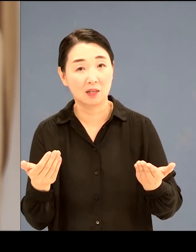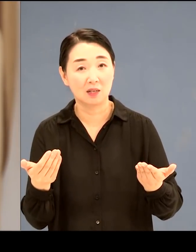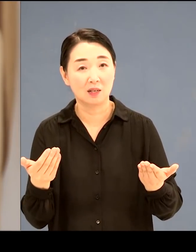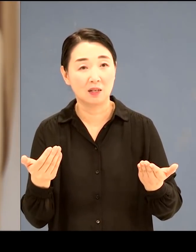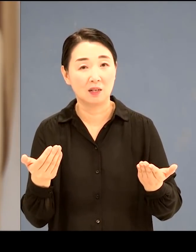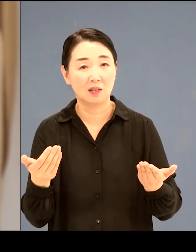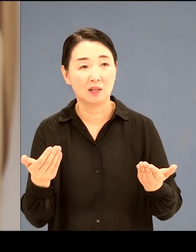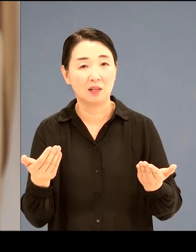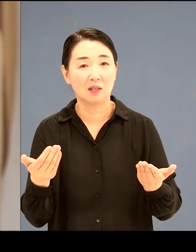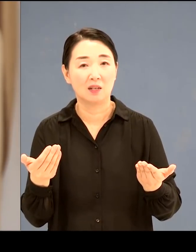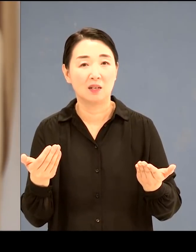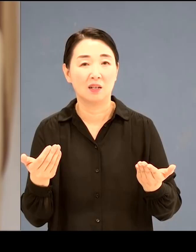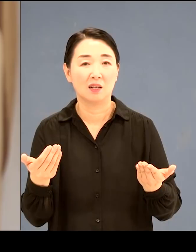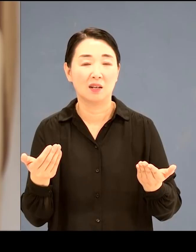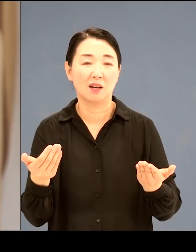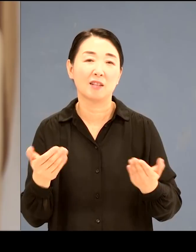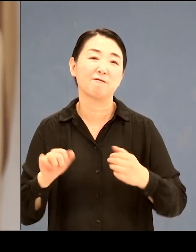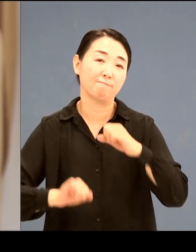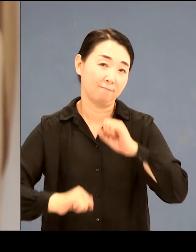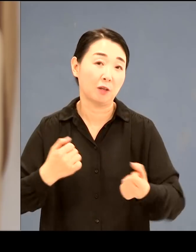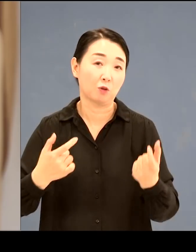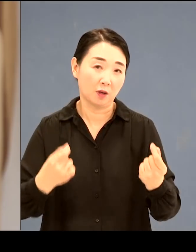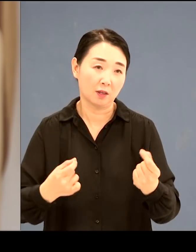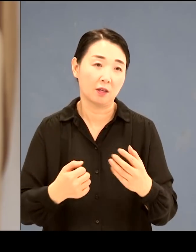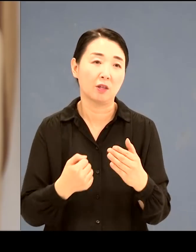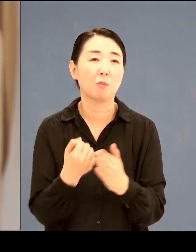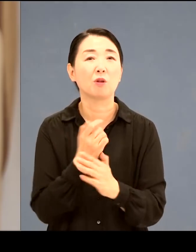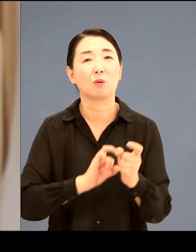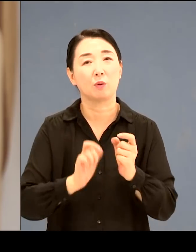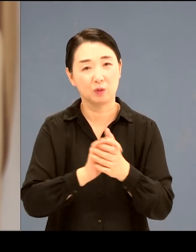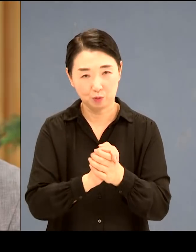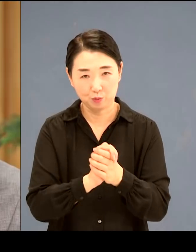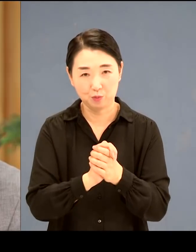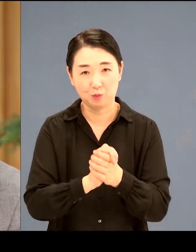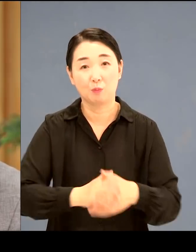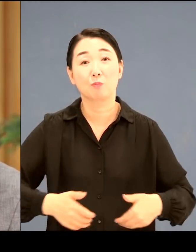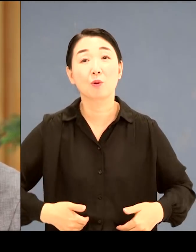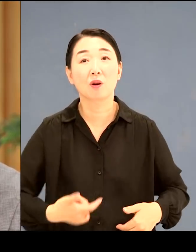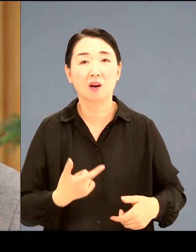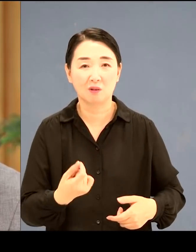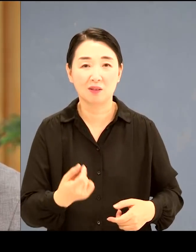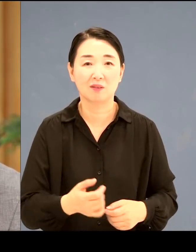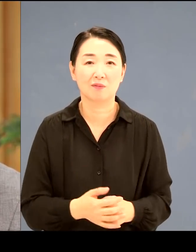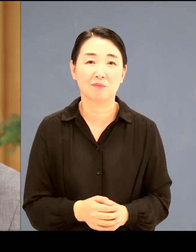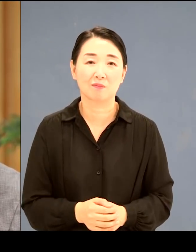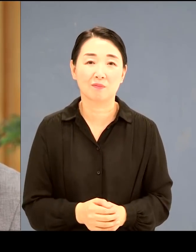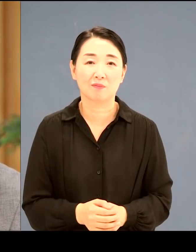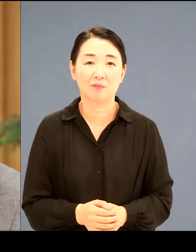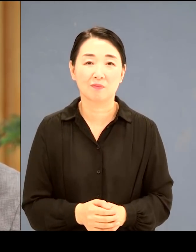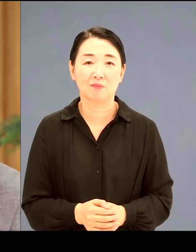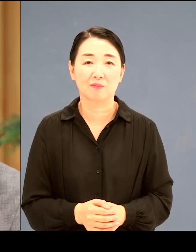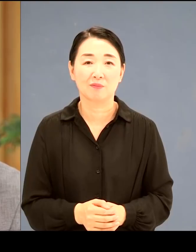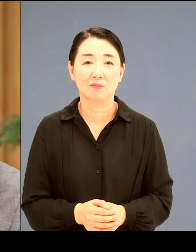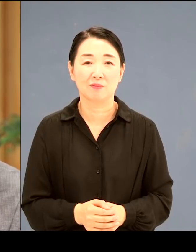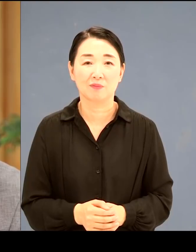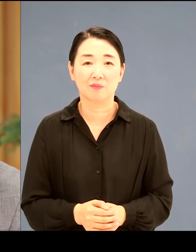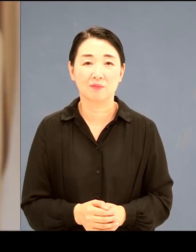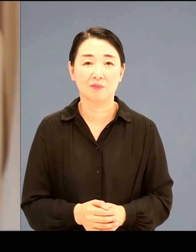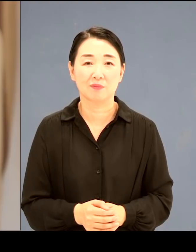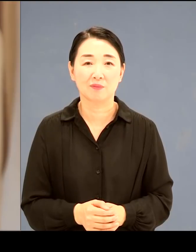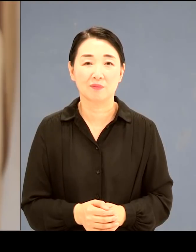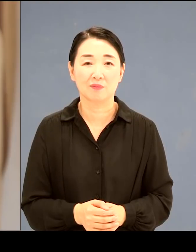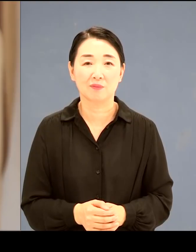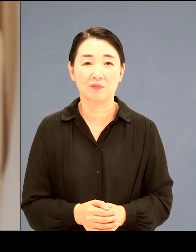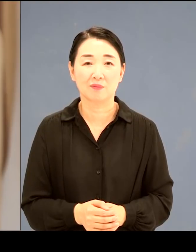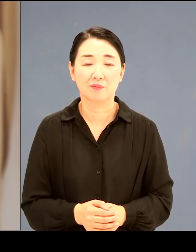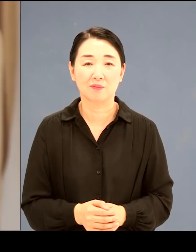일하시는 시즌인가 보다. 더 기도하게 되더라고요. 엎친 데 덮친 격이라고 하는데. 그죠? 근데